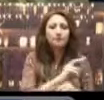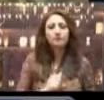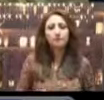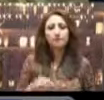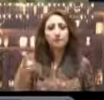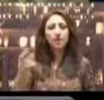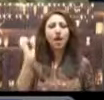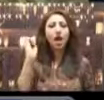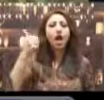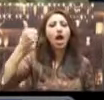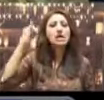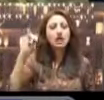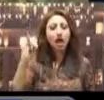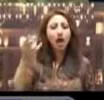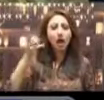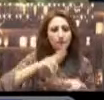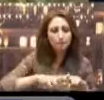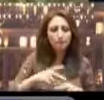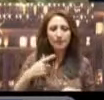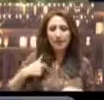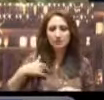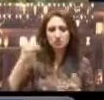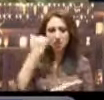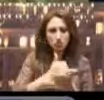وكابتن محمد عامر طبعا وحارس الالقاب.